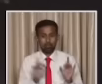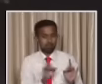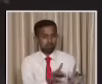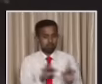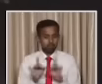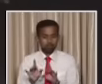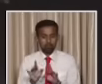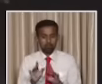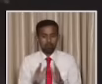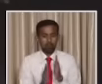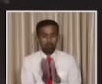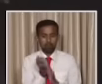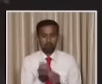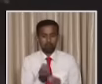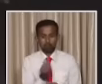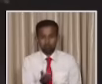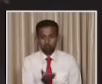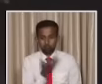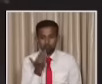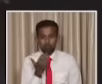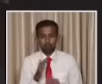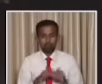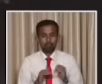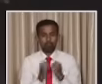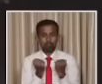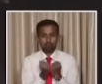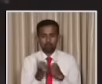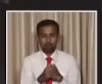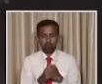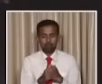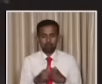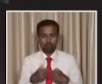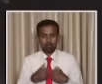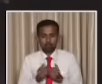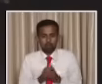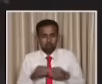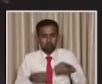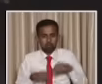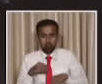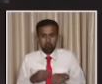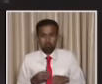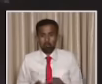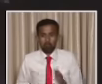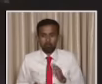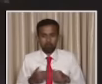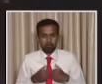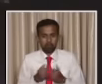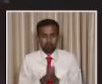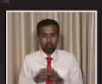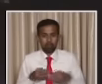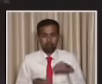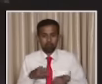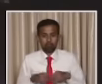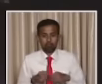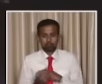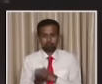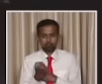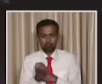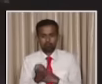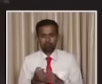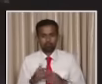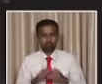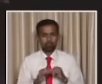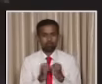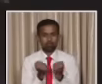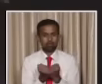සමාන වෘත්තික අයිතිවාසිකම් දෙන්න පුළුවන් වෘත්තීය සමිති හදන. එහෙම නැත්තම් තමන්ගේ දේශපාලන ගමන ගෙනියන්න තමන්ගේ දේශපාලන හයිය වෙනුවෙන් විතරයි